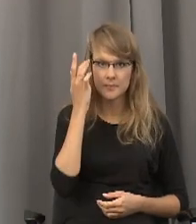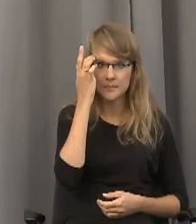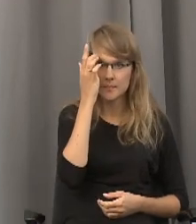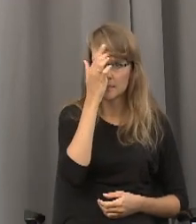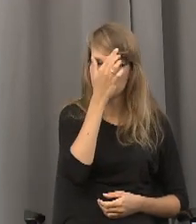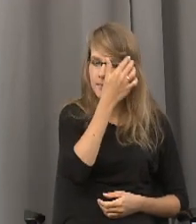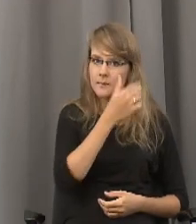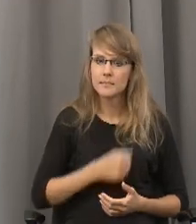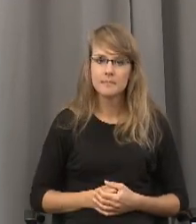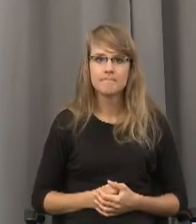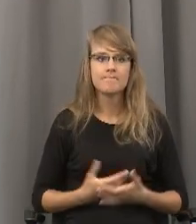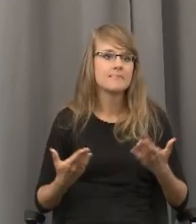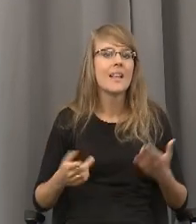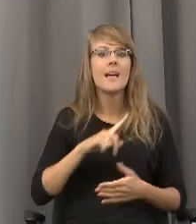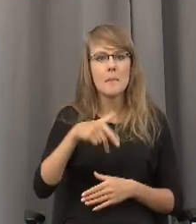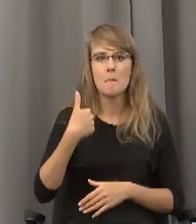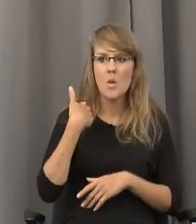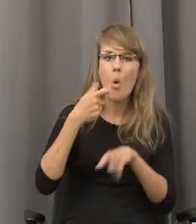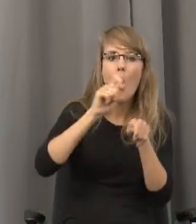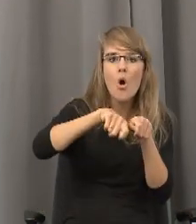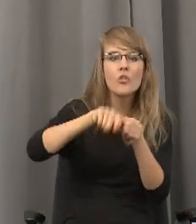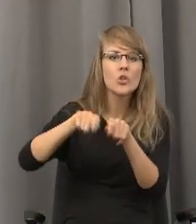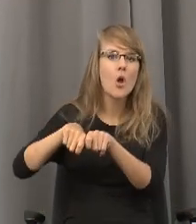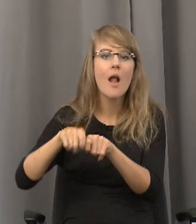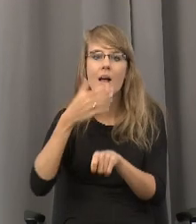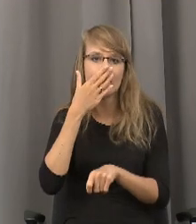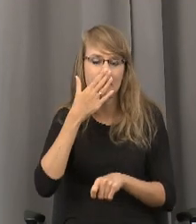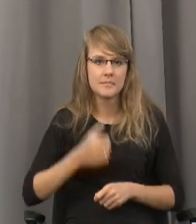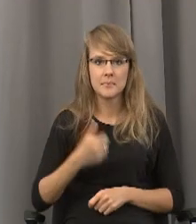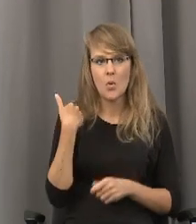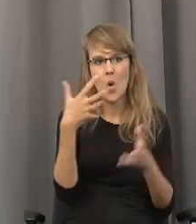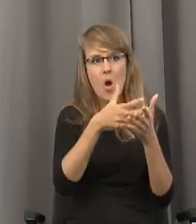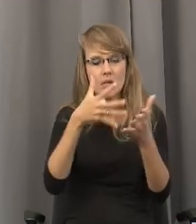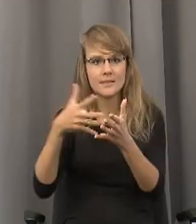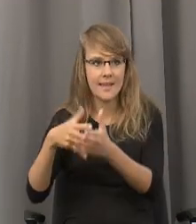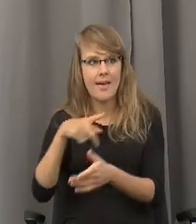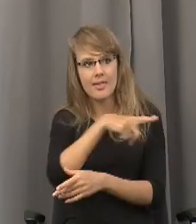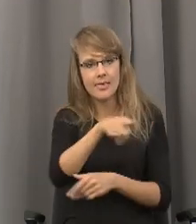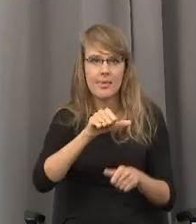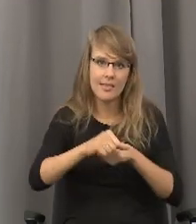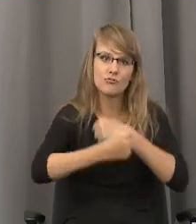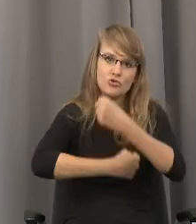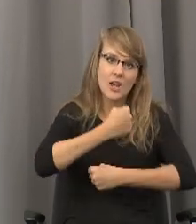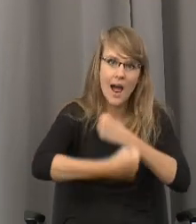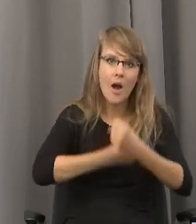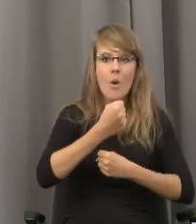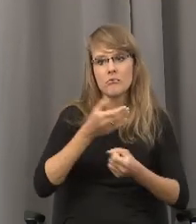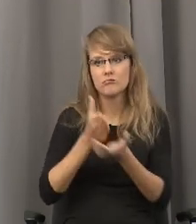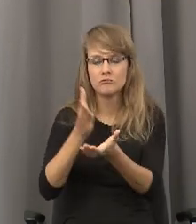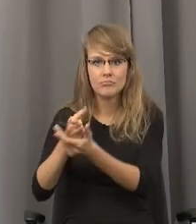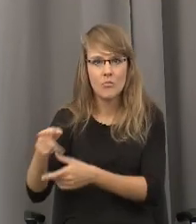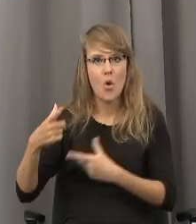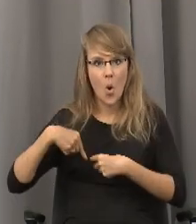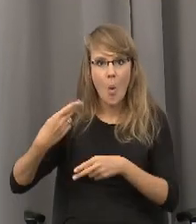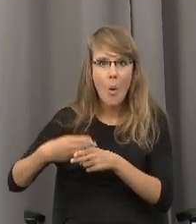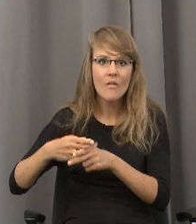W ramach niniejszej kontroli co zrobiliśmy? Oceniliśmy programowanie i prowadzenie działań na rzecz osób z chorobą Alzheimera i ich rodzin zarówno na